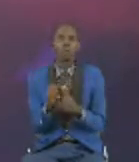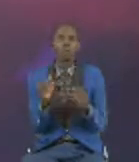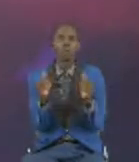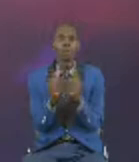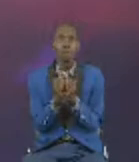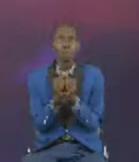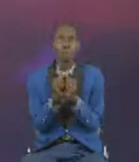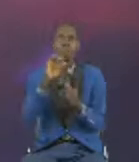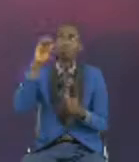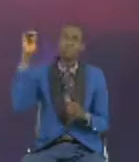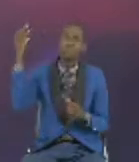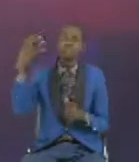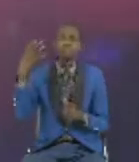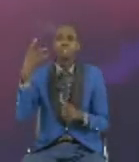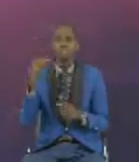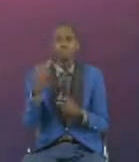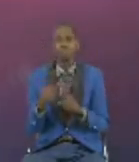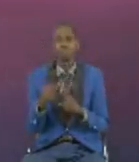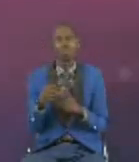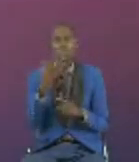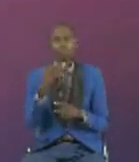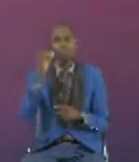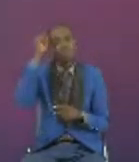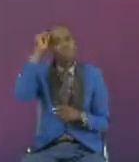Dieu avec grâce.